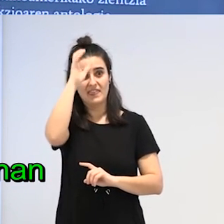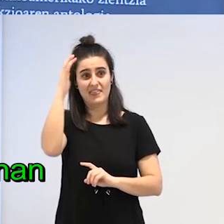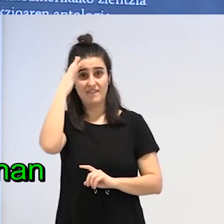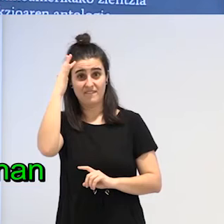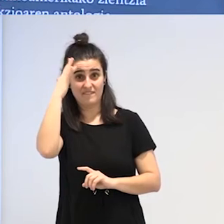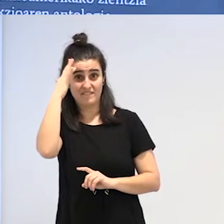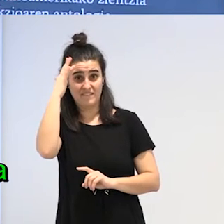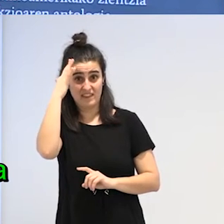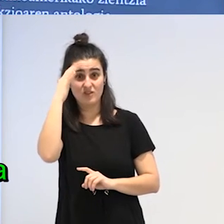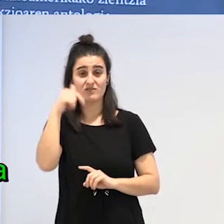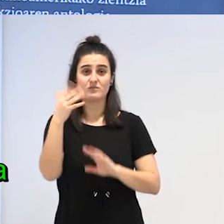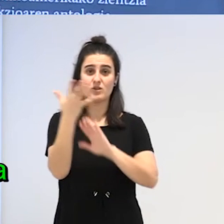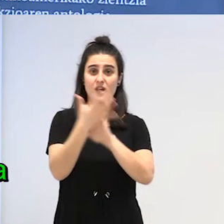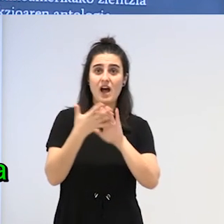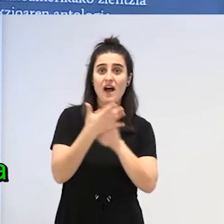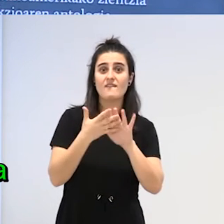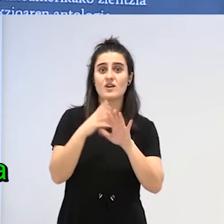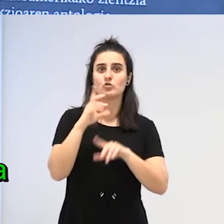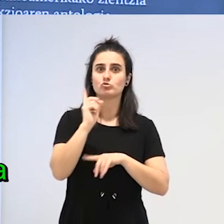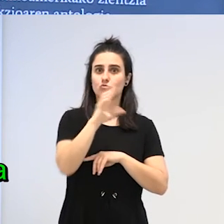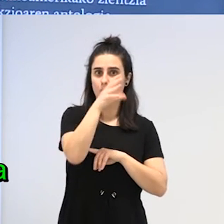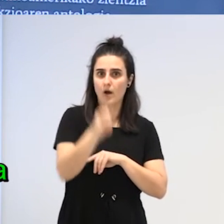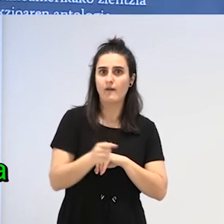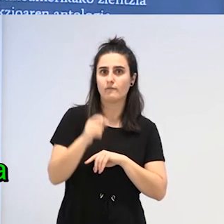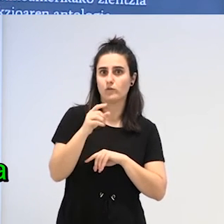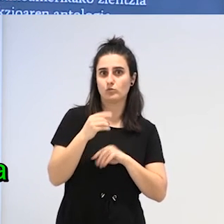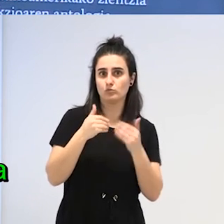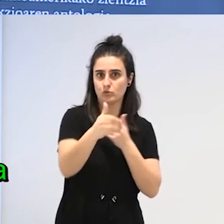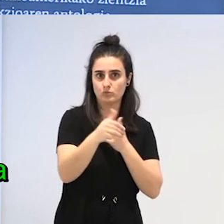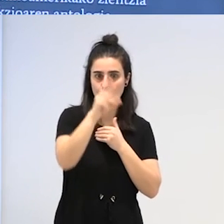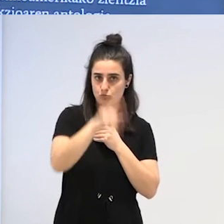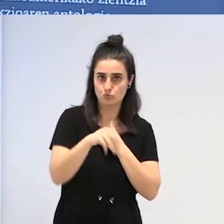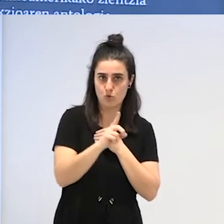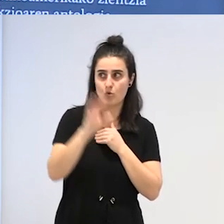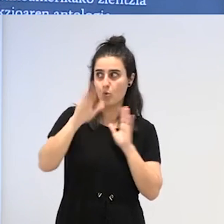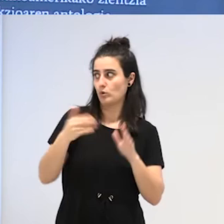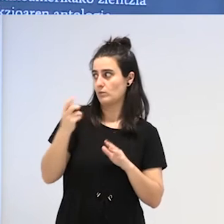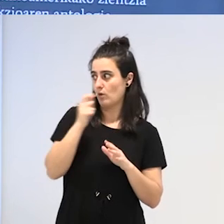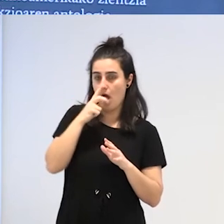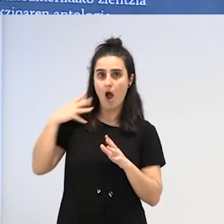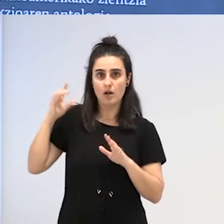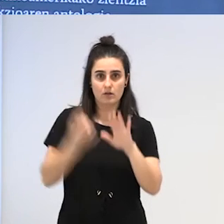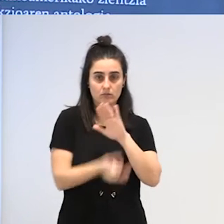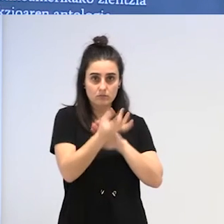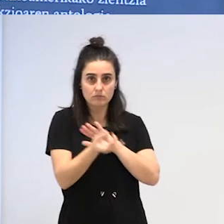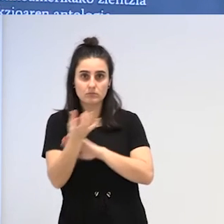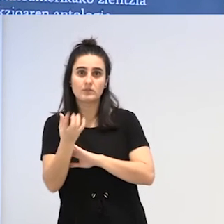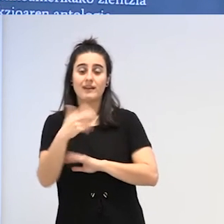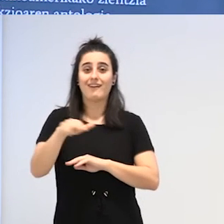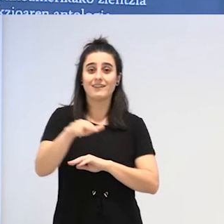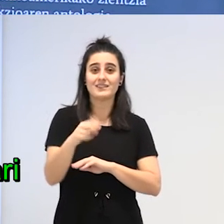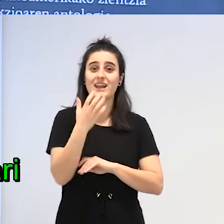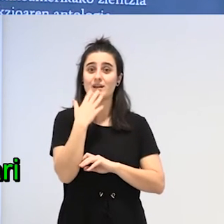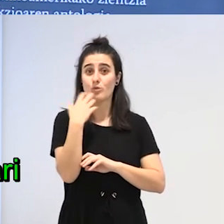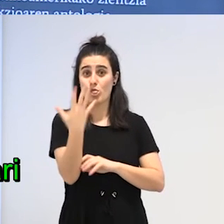indigenean aurkitzen, beste adibide asko sortu egin dira azkenengo hamarkadetan, eta gazteleraz bi adibide emango